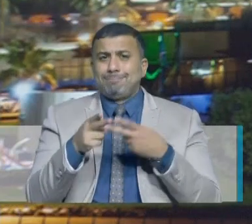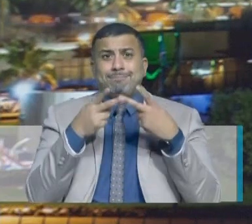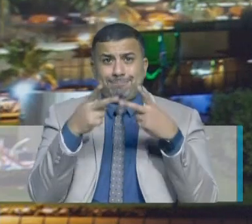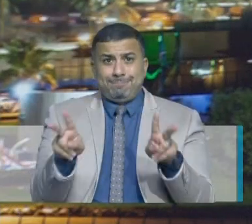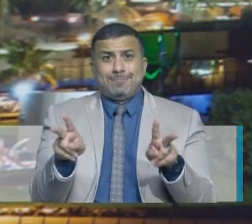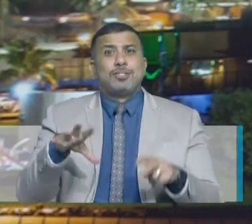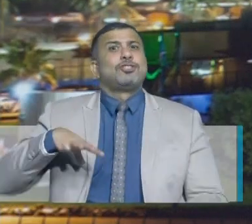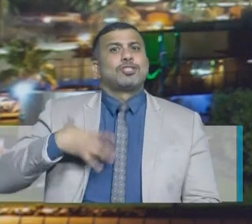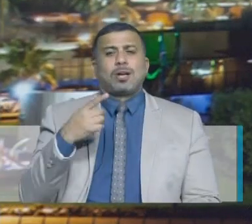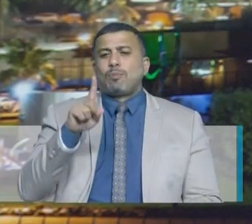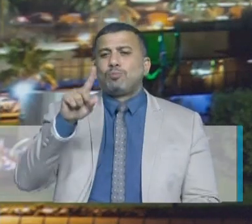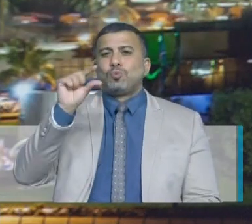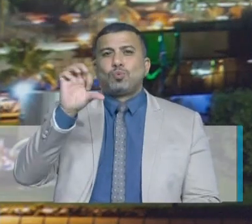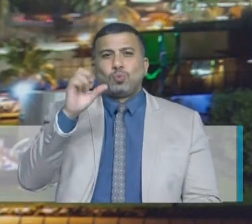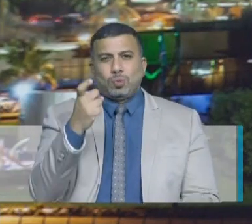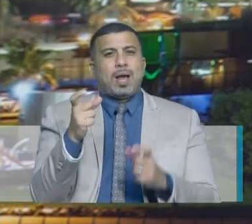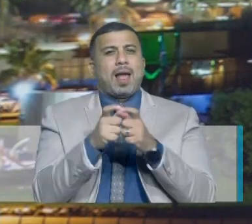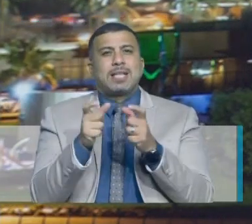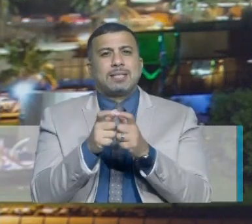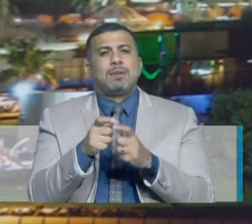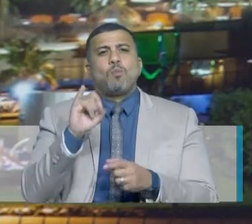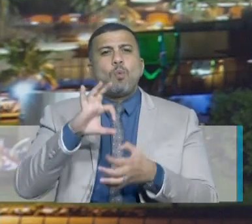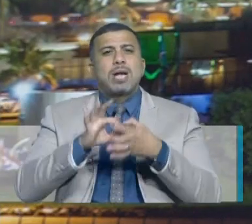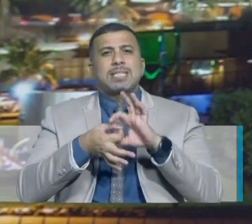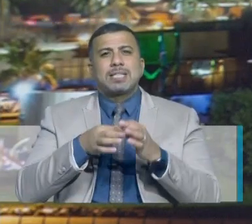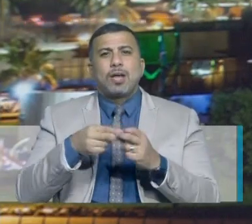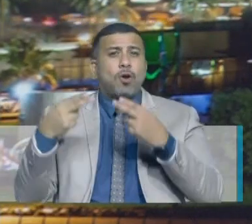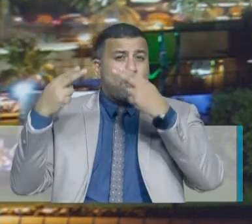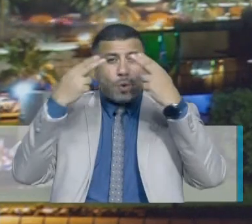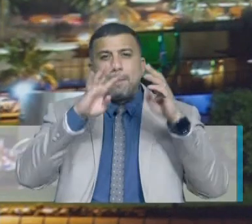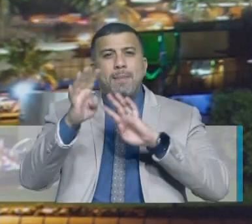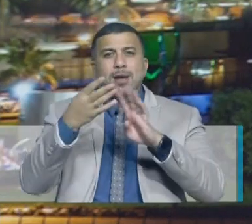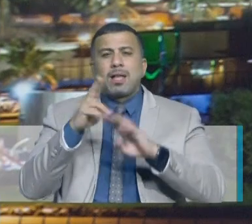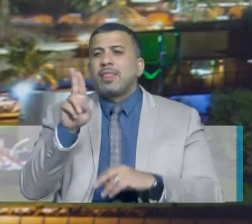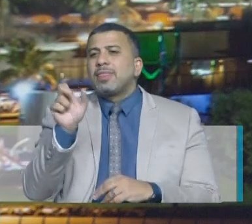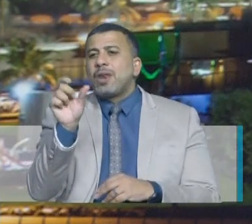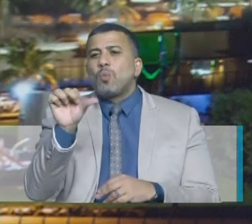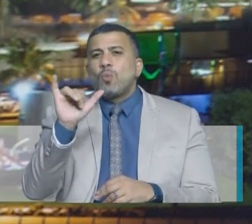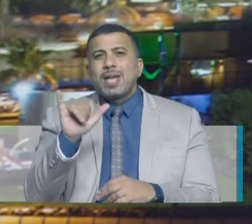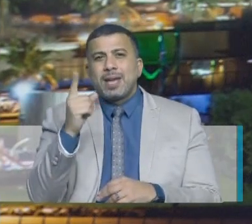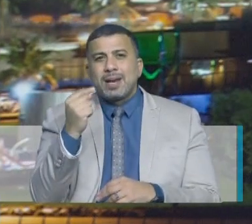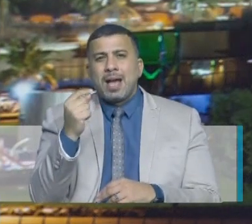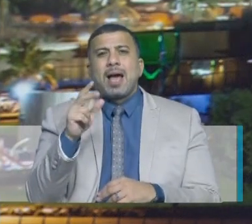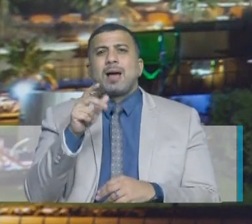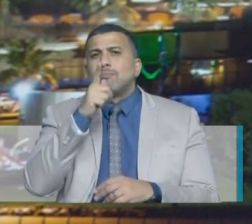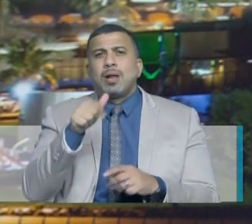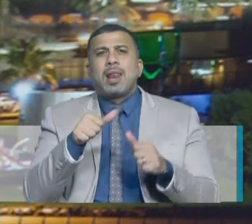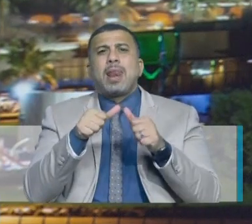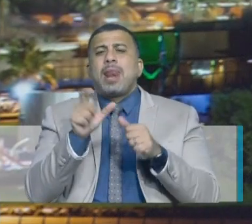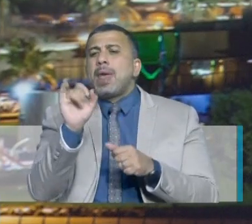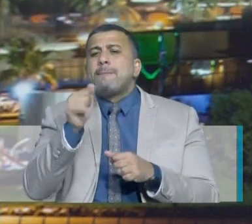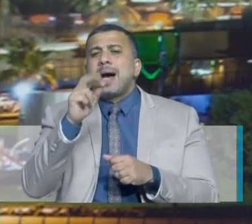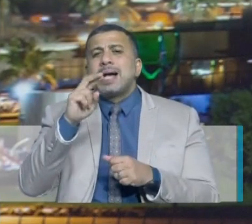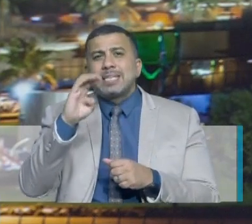افتتحت الشيخه بدور بنتت سلطان القاسمي مؤسسه رؤيه مهرجان تنوير معرض نماذج ابديه الذي